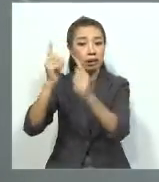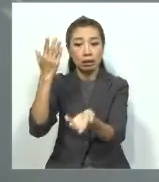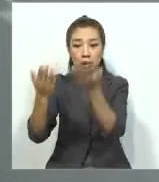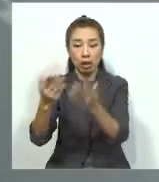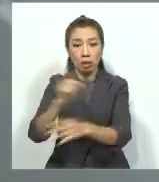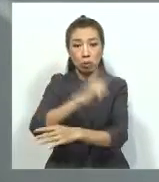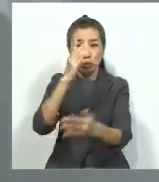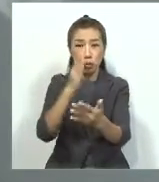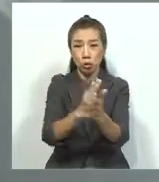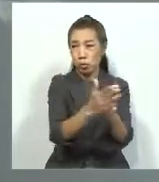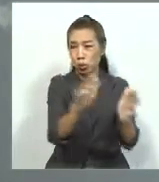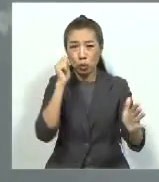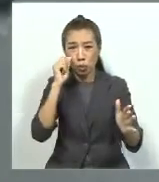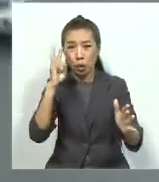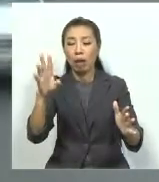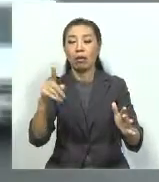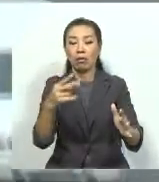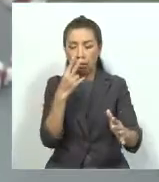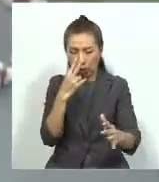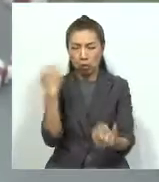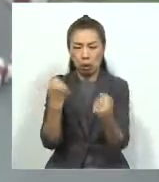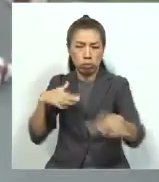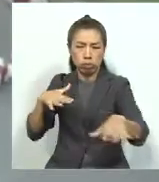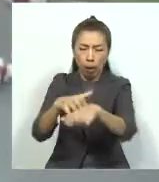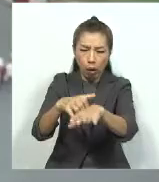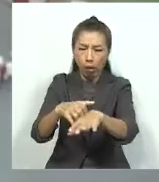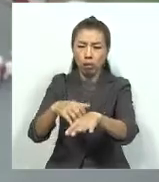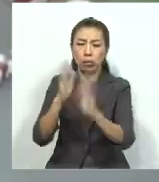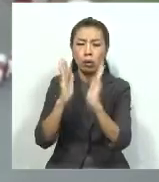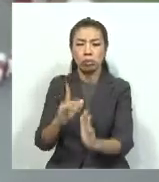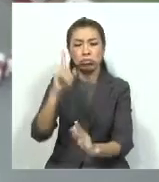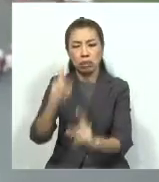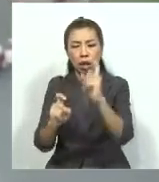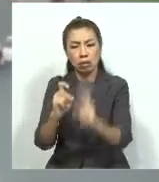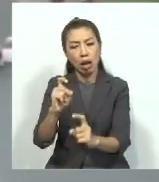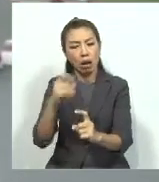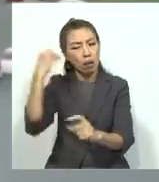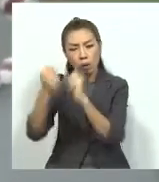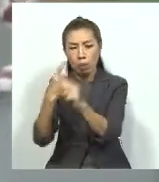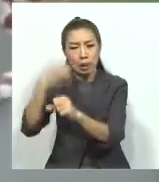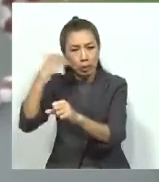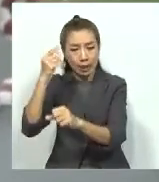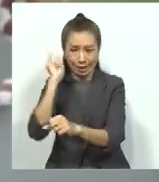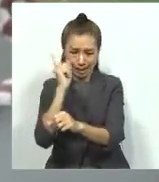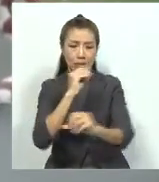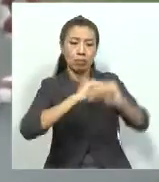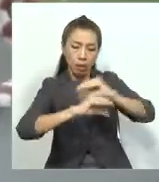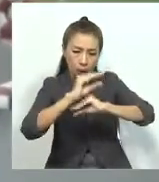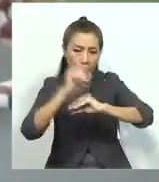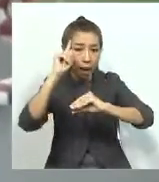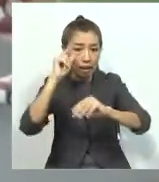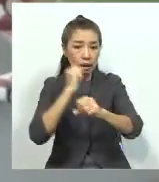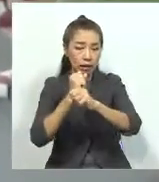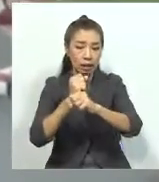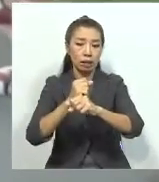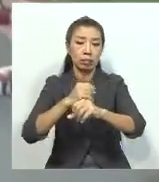าวต่อเนื่องเพราะว่ายังเกิดอุบัติเหตุและก็มีผู้เสียชีวิตขึ้นทุกปีถึงแม้ว่าจะมีโครงการสร้างถนนและเส้นท